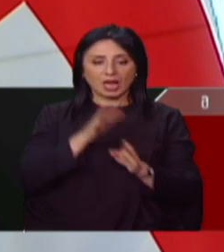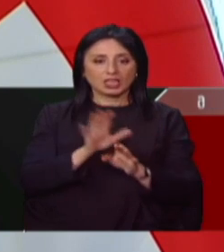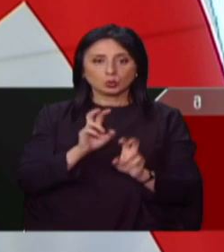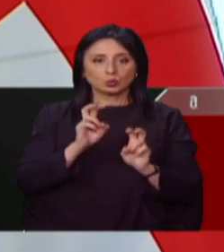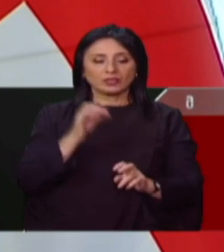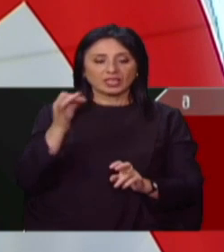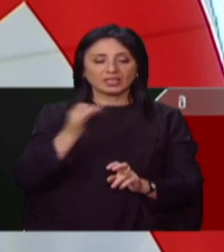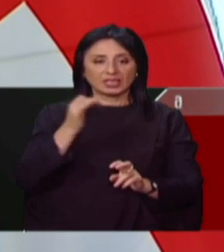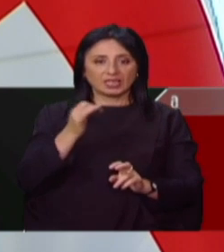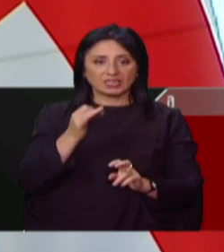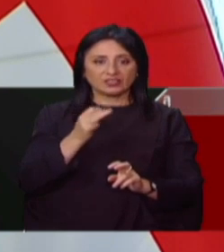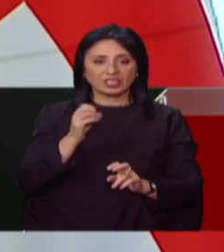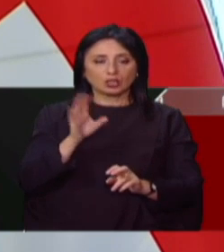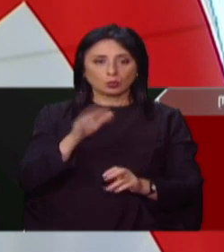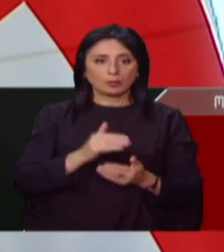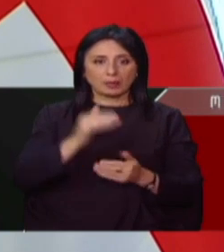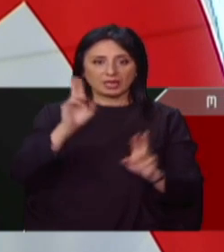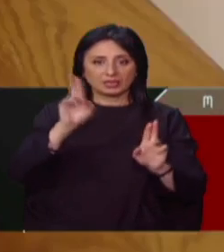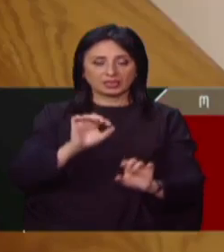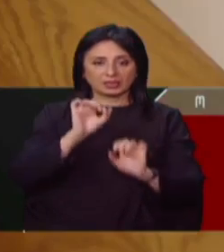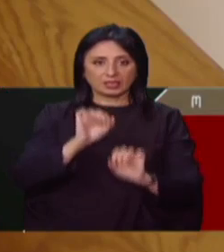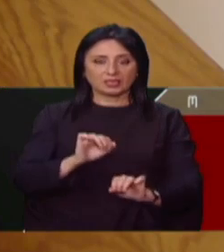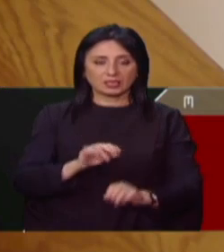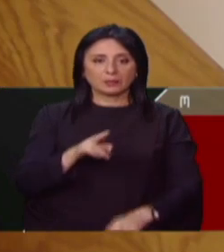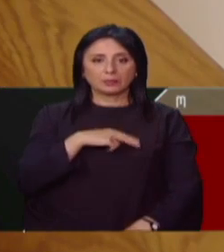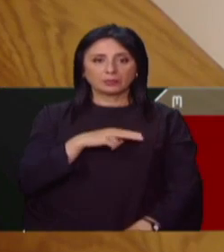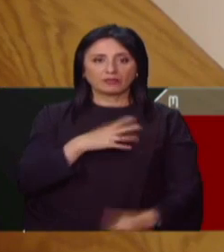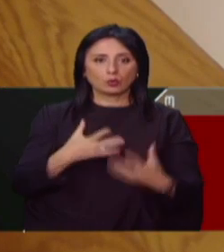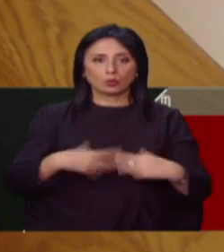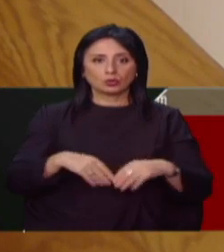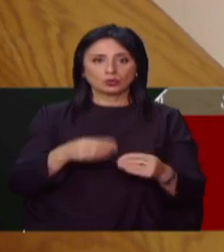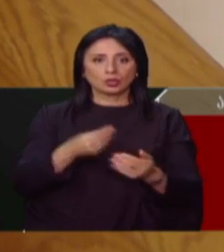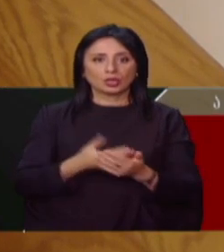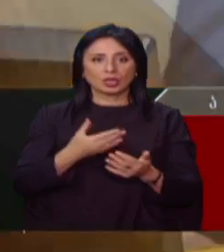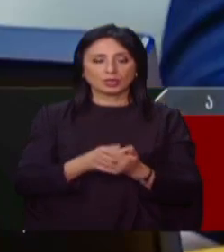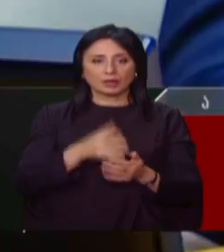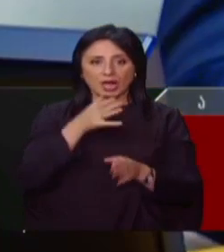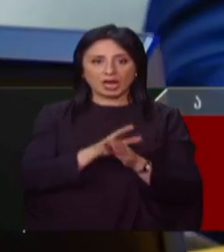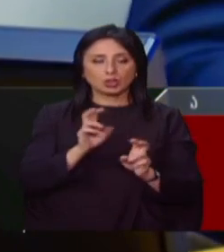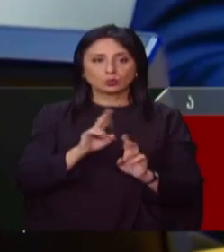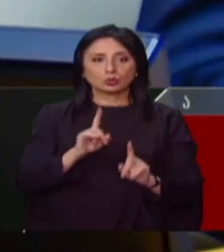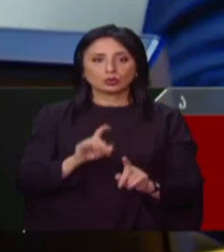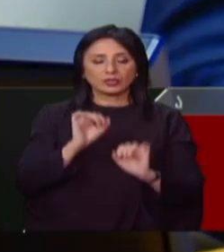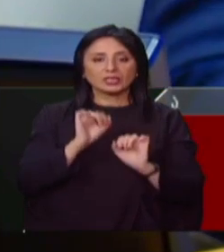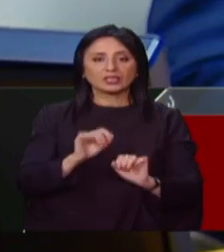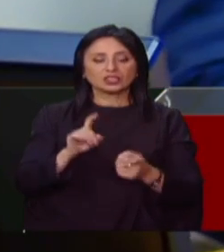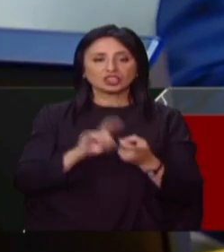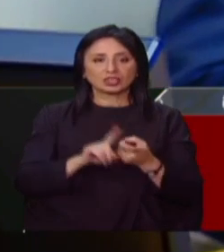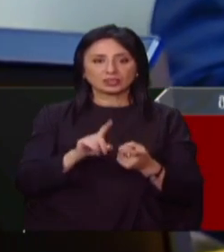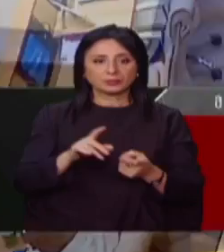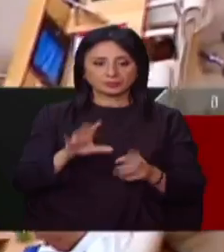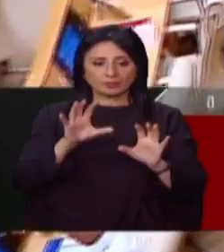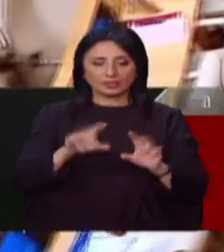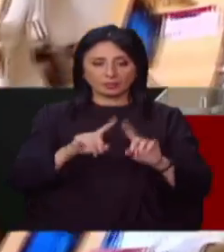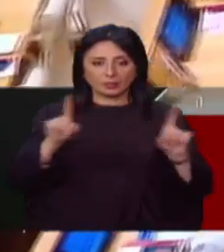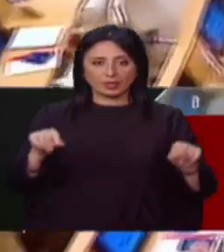არასრულწლოვანთა ინტერესების კიდევ უფრო მაღალი სტანდარტის დაცვა. პარლამენტი ოჯახური ღირებულებებისა და არასრულწლოვანთა დაცვის შესახებ